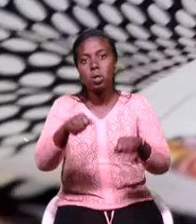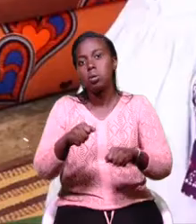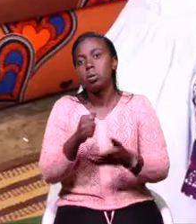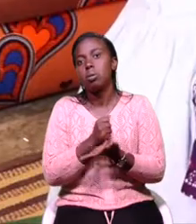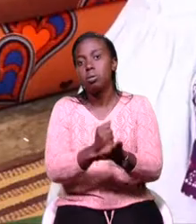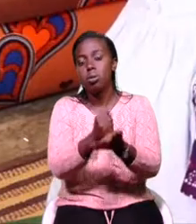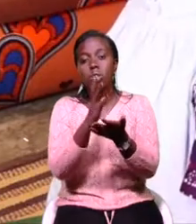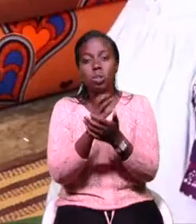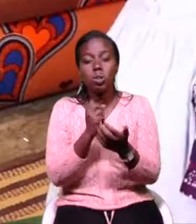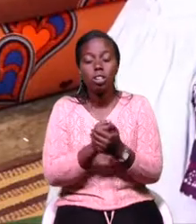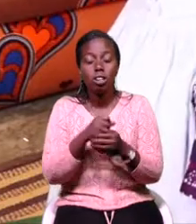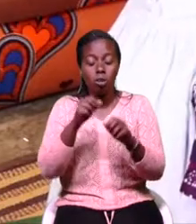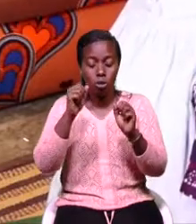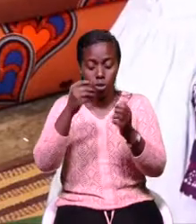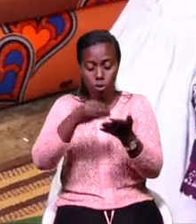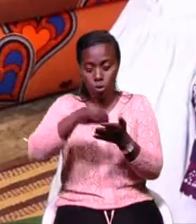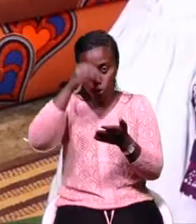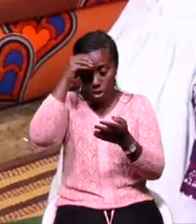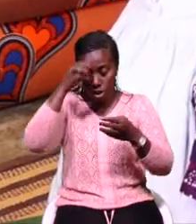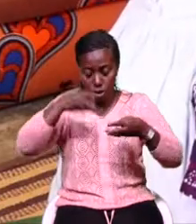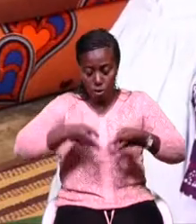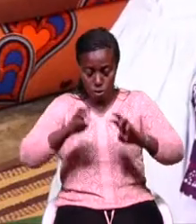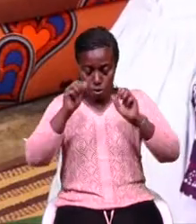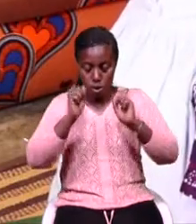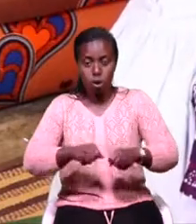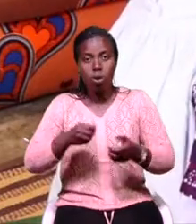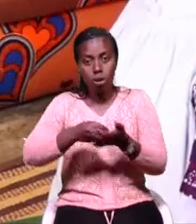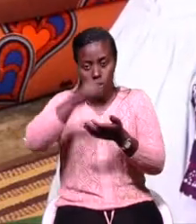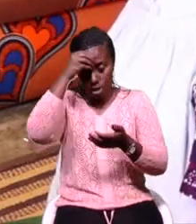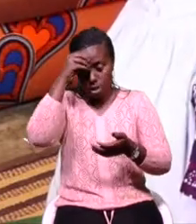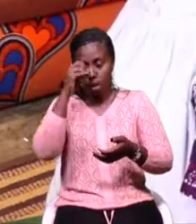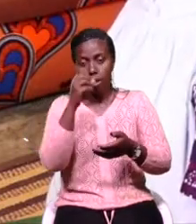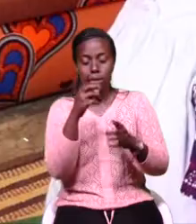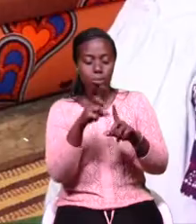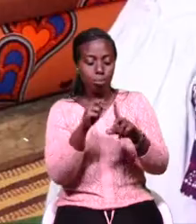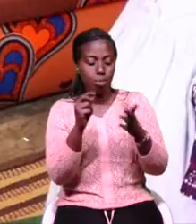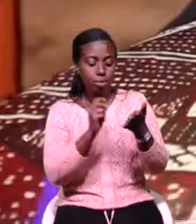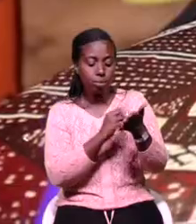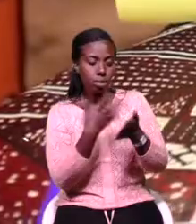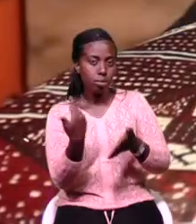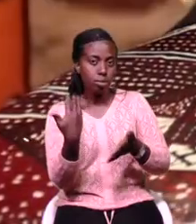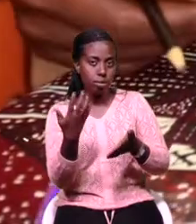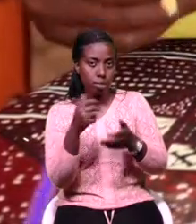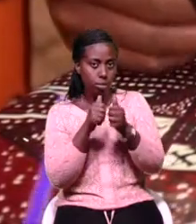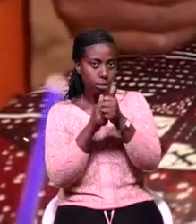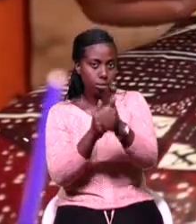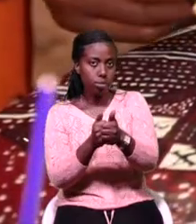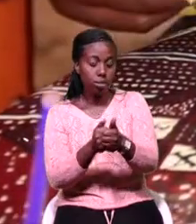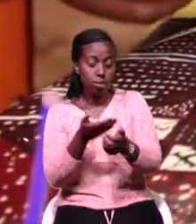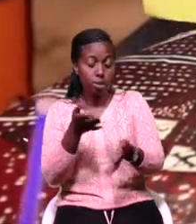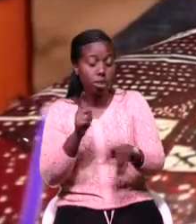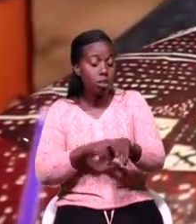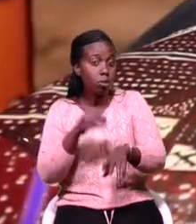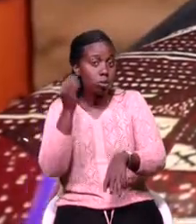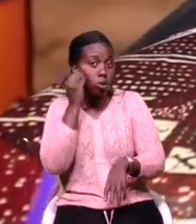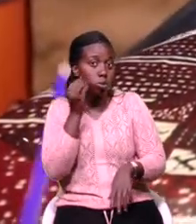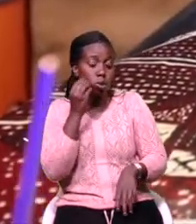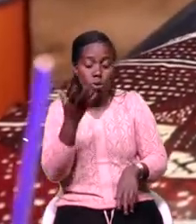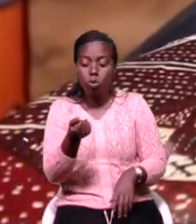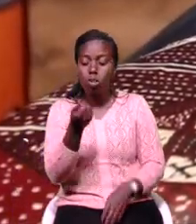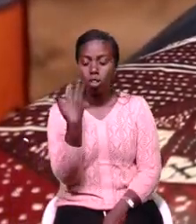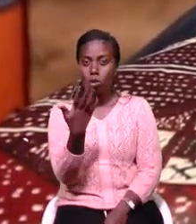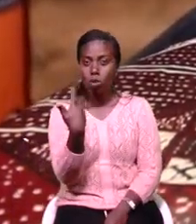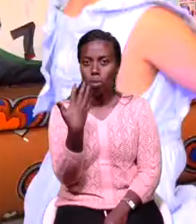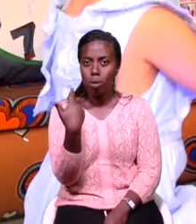ngo tuze kwiga ukuntu bandika inyuguti ku mpapuro. Mukurikire. Mubyeyi uri mu rugo, ufata urupapuro nta